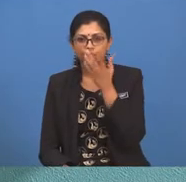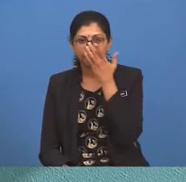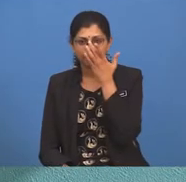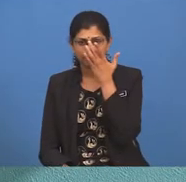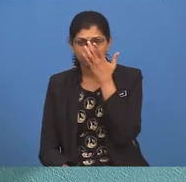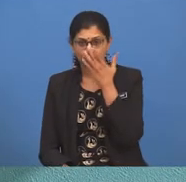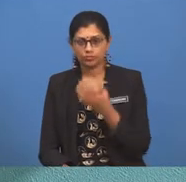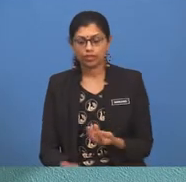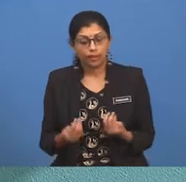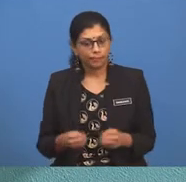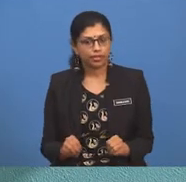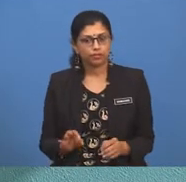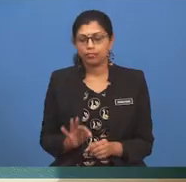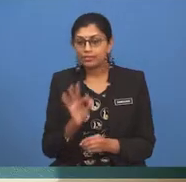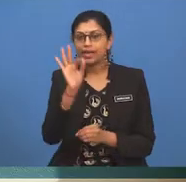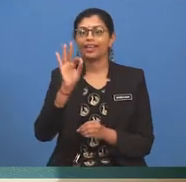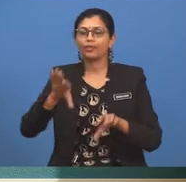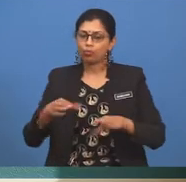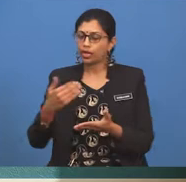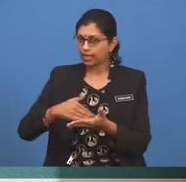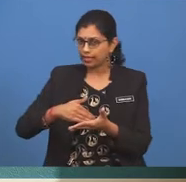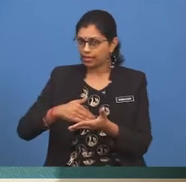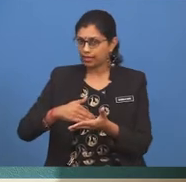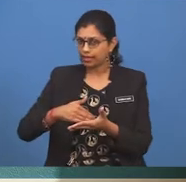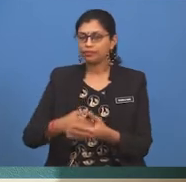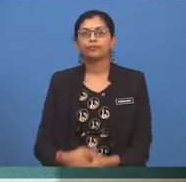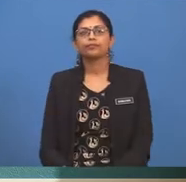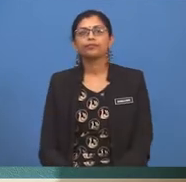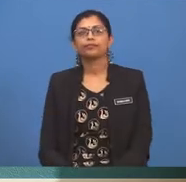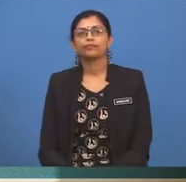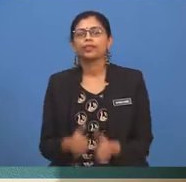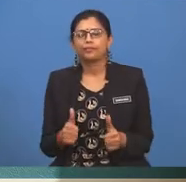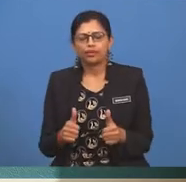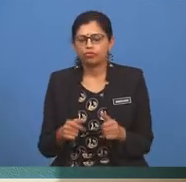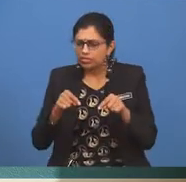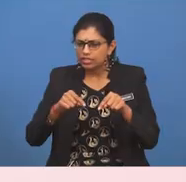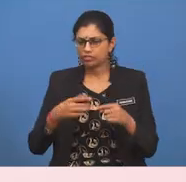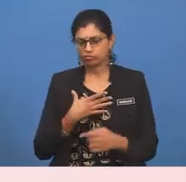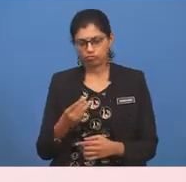Masih bersemangat murid-murid? Bagus, ini yang cikgu suka.